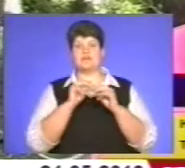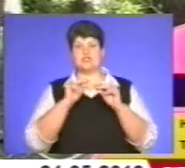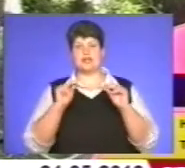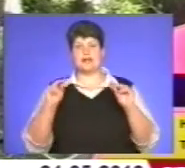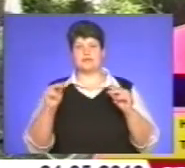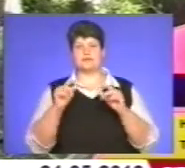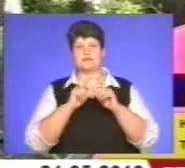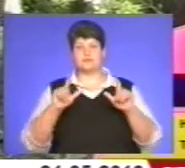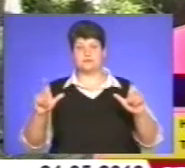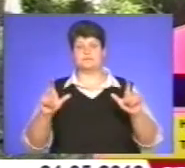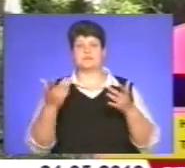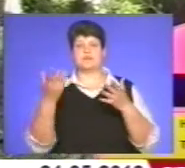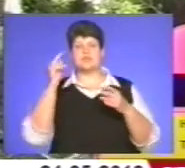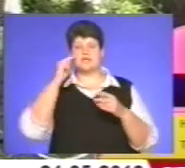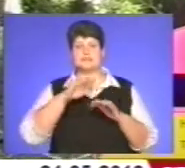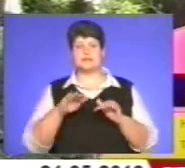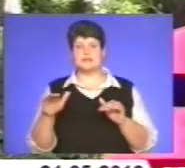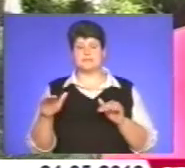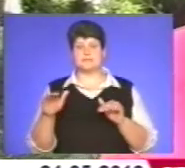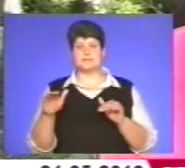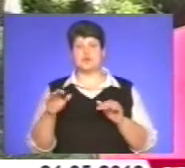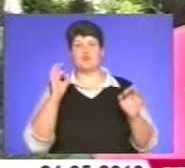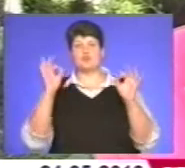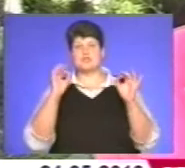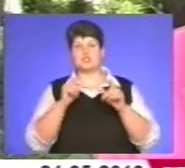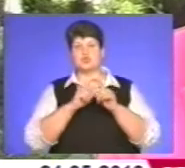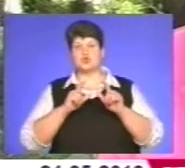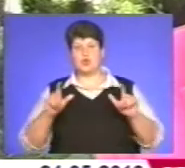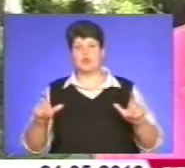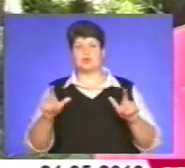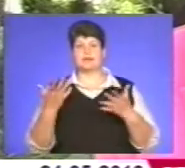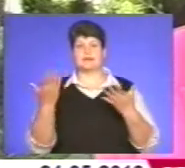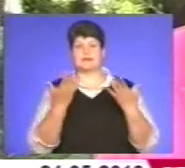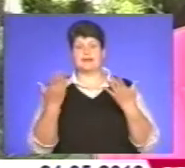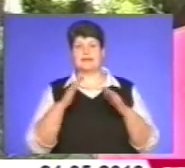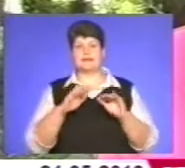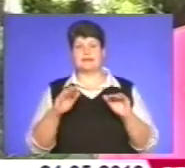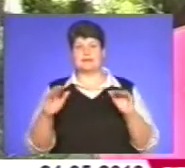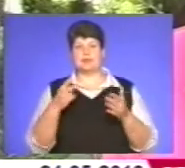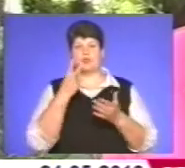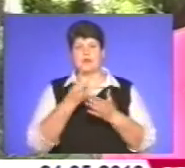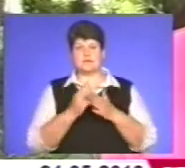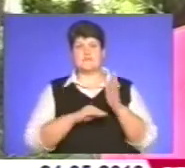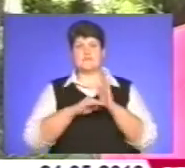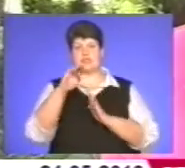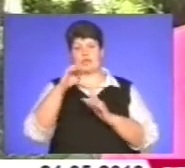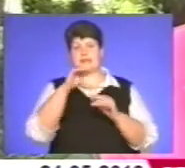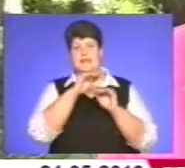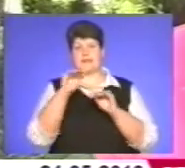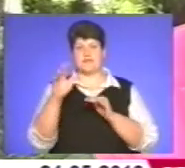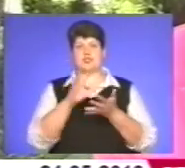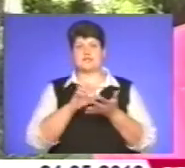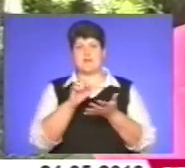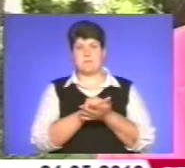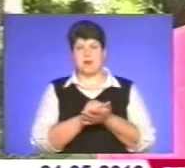закладах, де навчаються діти, у музичних школах, де діти показують високий рівень, чи займаються,